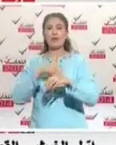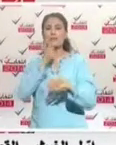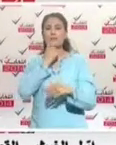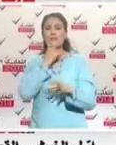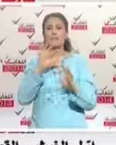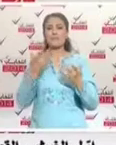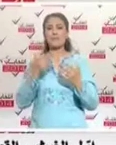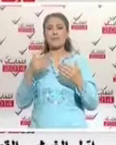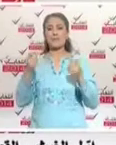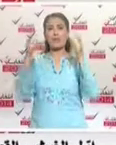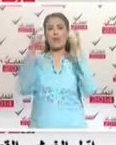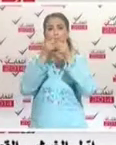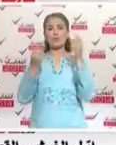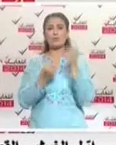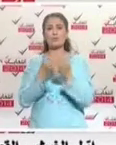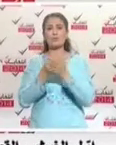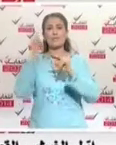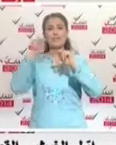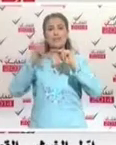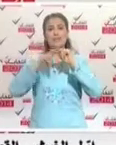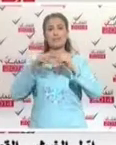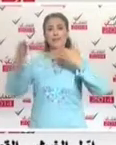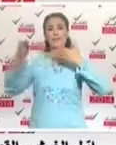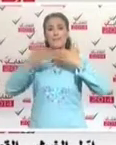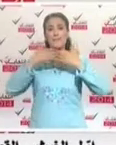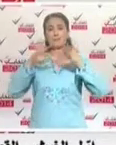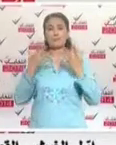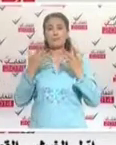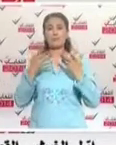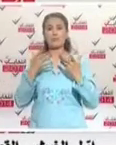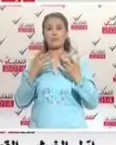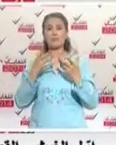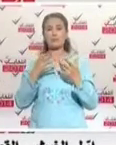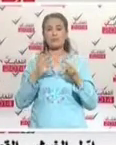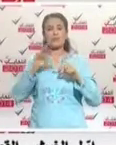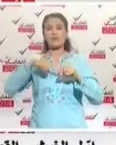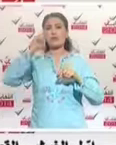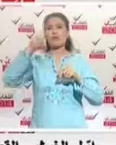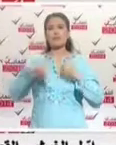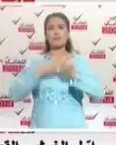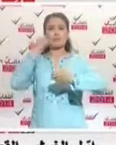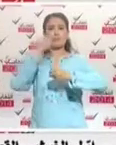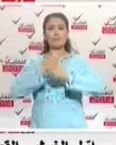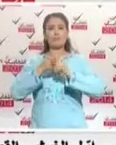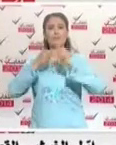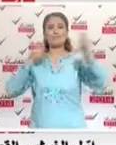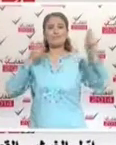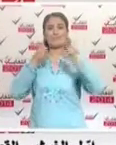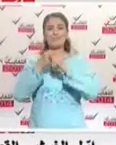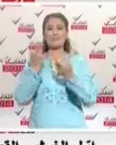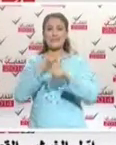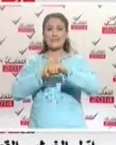حالوا فيها مشروع باش يحسنوا فيها ومسكره لمده فاتت تجي سته شهور وسبع شهور نحن باش